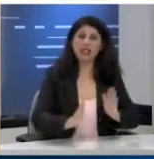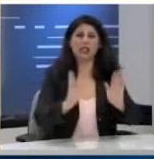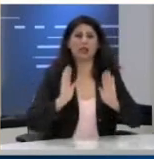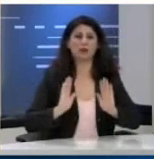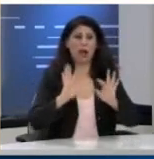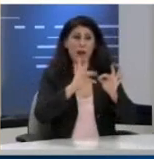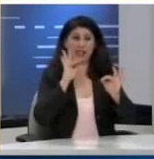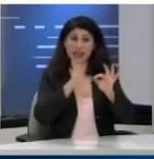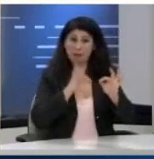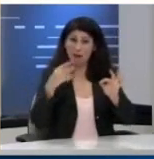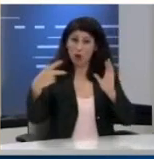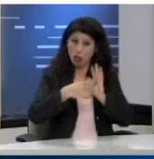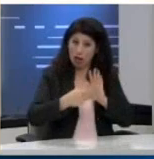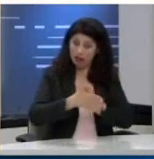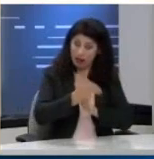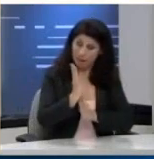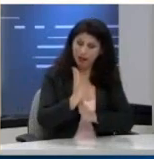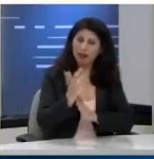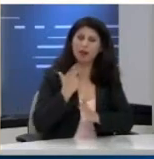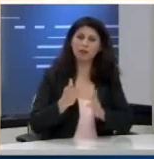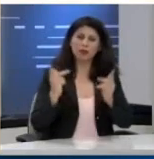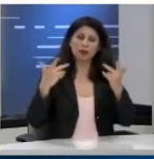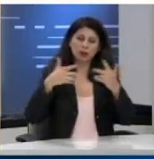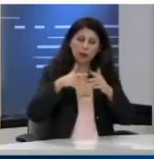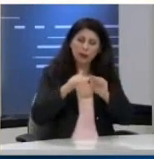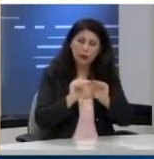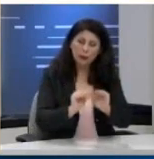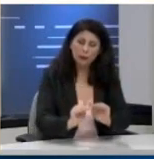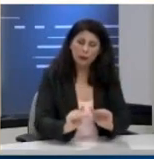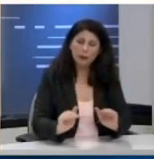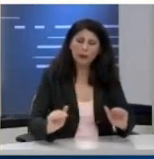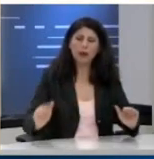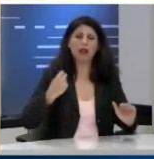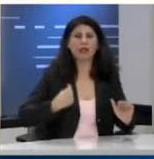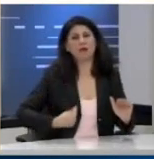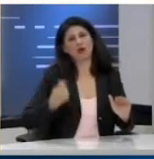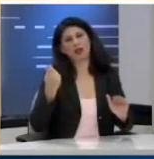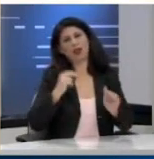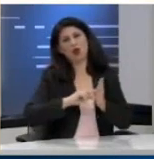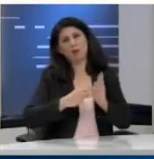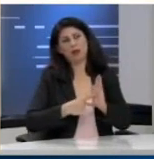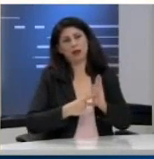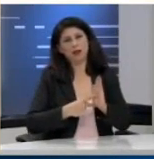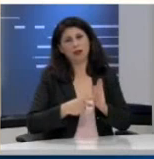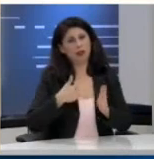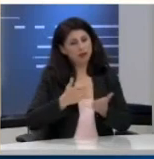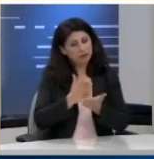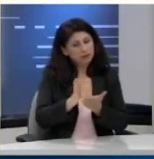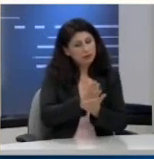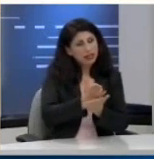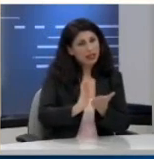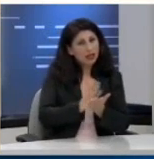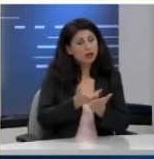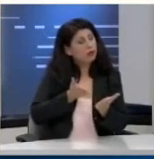από το Σεπτέμβριο του 2015, και εξηγιάναμε τα δημόσια οικονομικά. Μοιράσαμε όσο